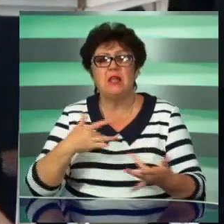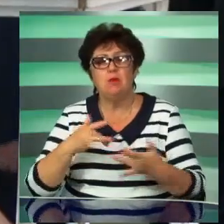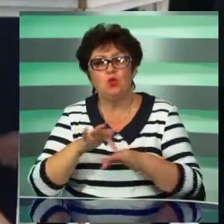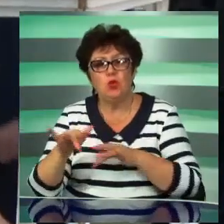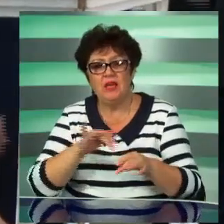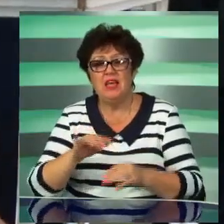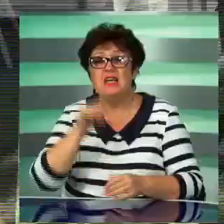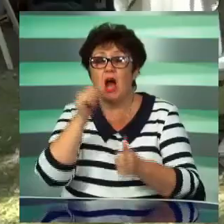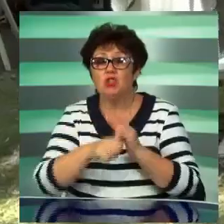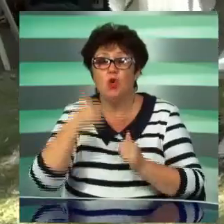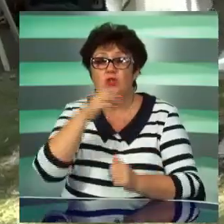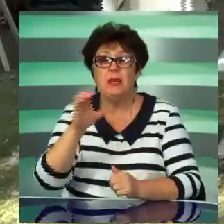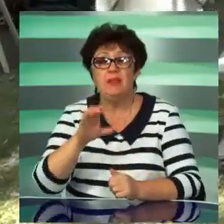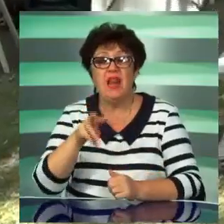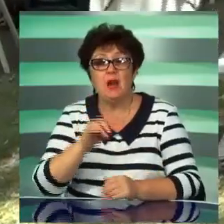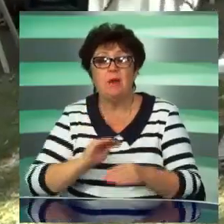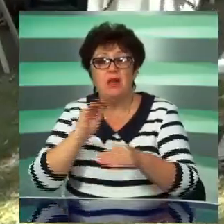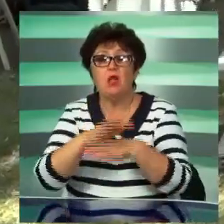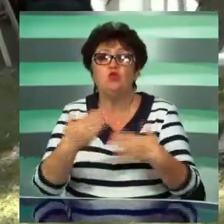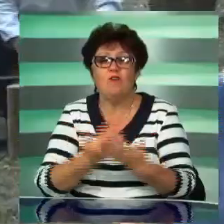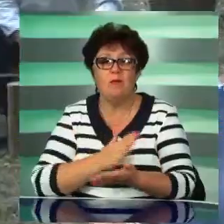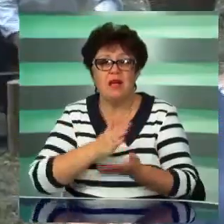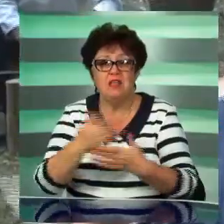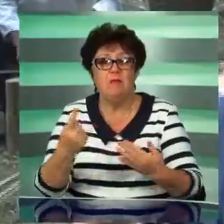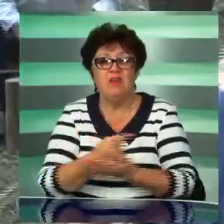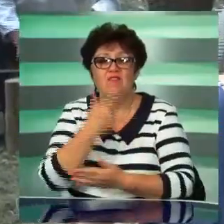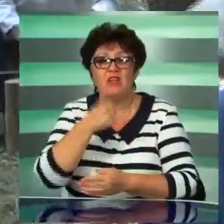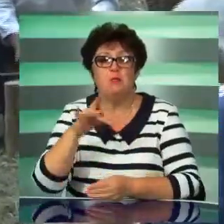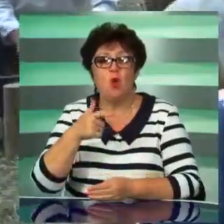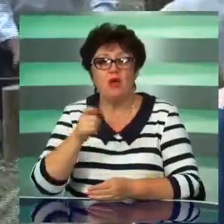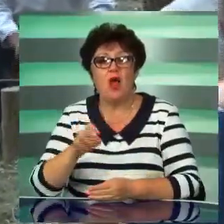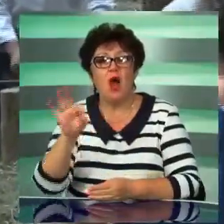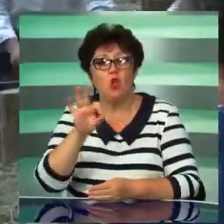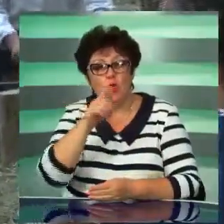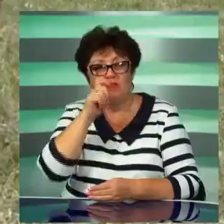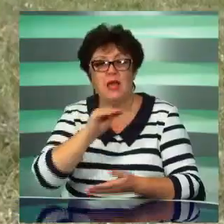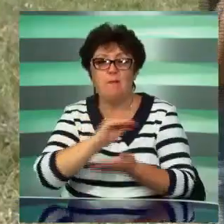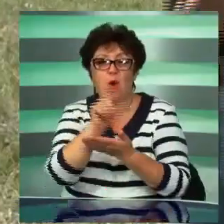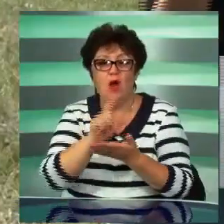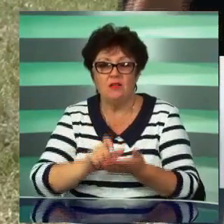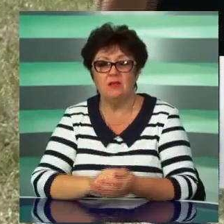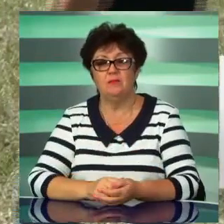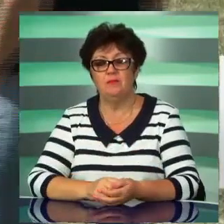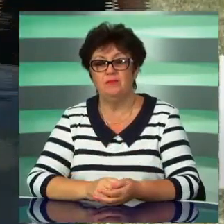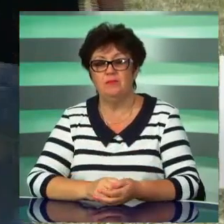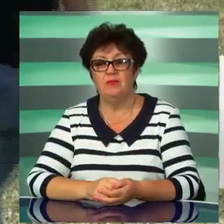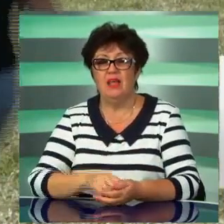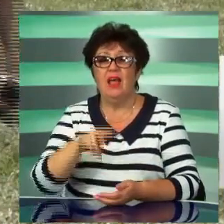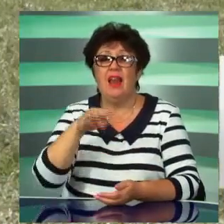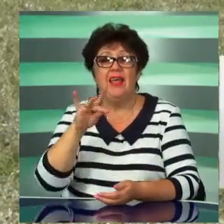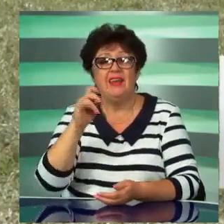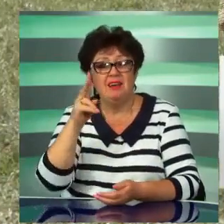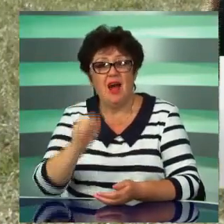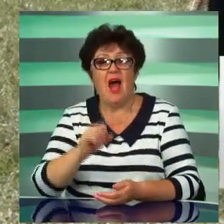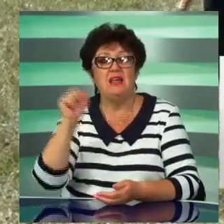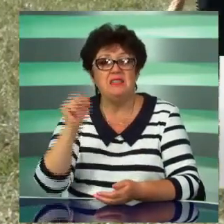годом «Серебряная лира» пополняется новыми гостями. Впервые в «Красном роге» орловские поэты. Тонкого лирика